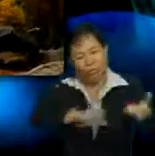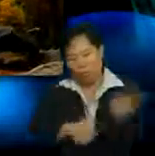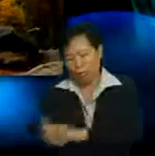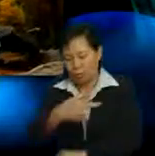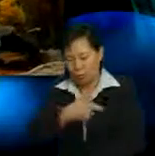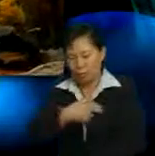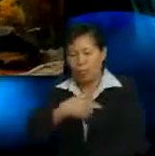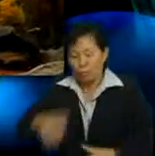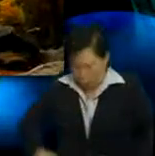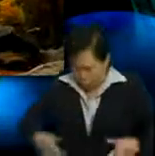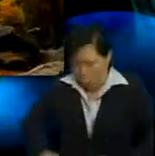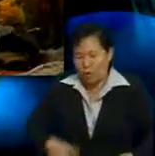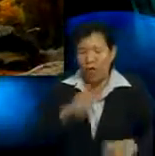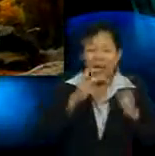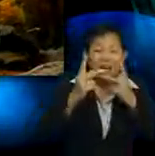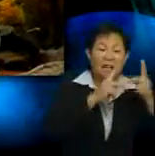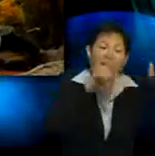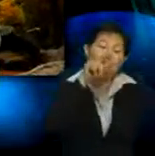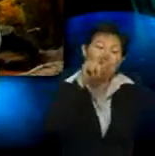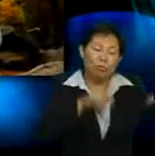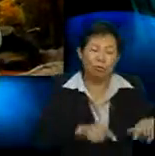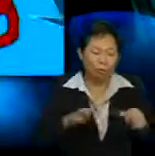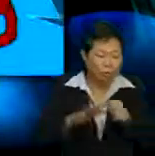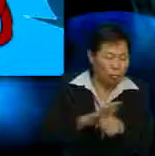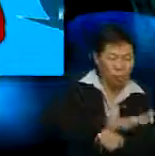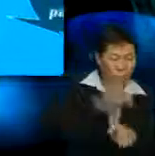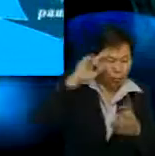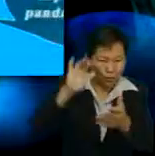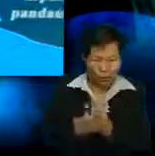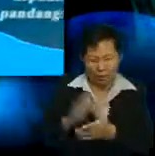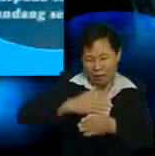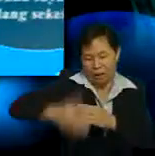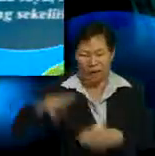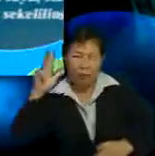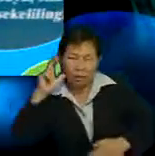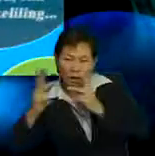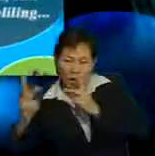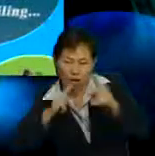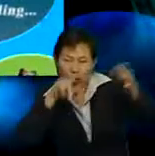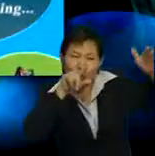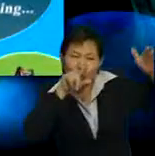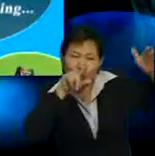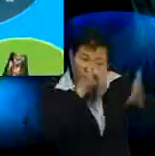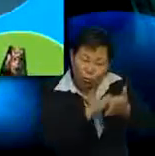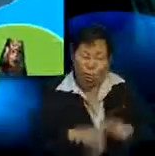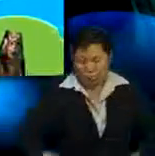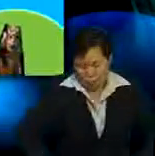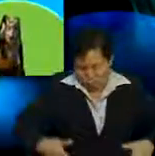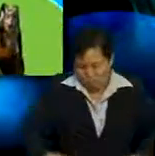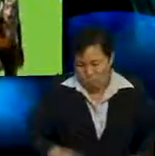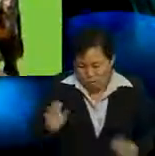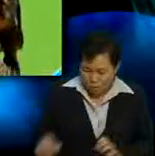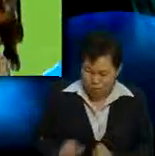monyet, kata tempua dengan penuh yakin. Setelah mendengar kata-kata tempua itu, monyet pun